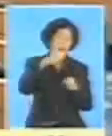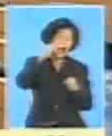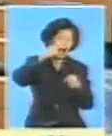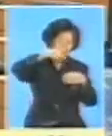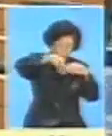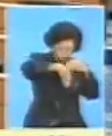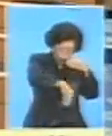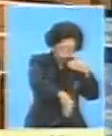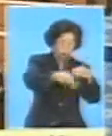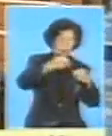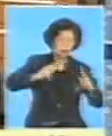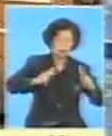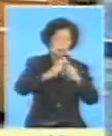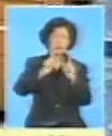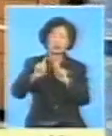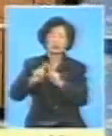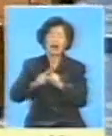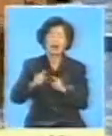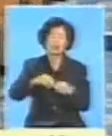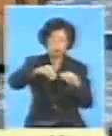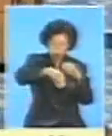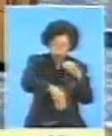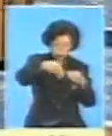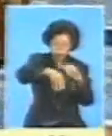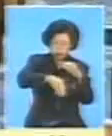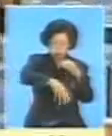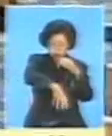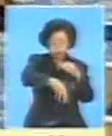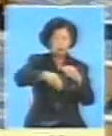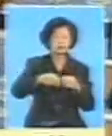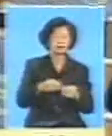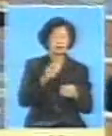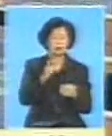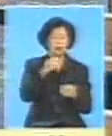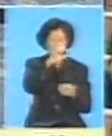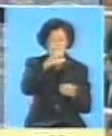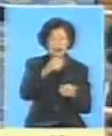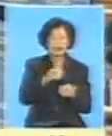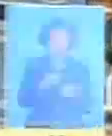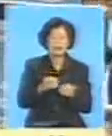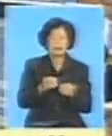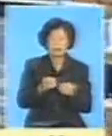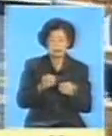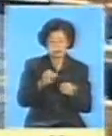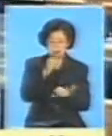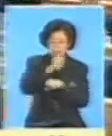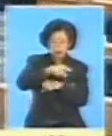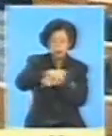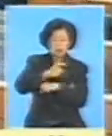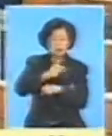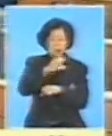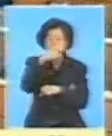นะไม่รู้กี่กระทรวงขุดวันนี้จะใครจะขุดก็ไปหาทางมานะไม่งั้นก็ขุดเวลาซ่อมก็ไม่รู้ใครจะซ่อมนะครับชาวบ้านไม่รู้จะไปหาที่ไห